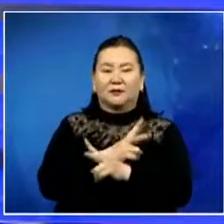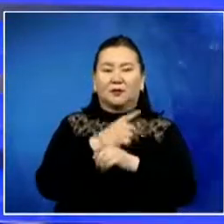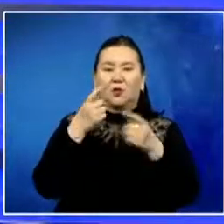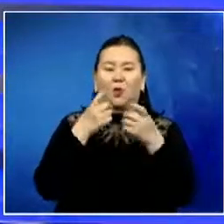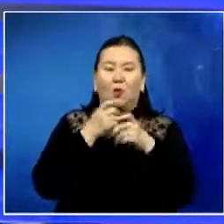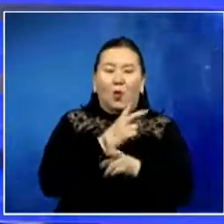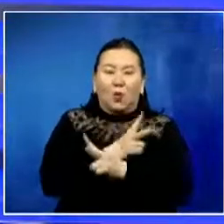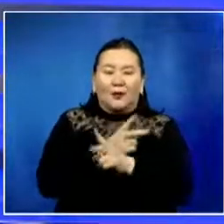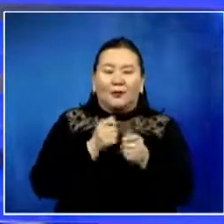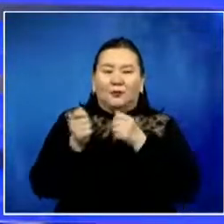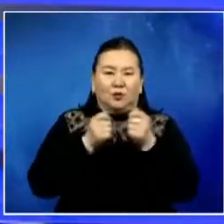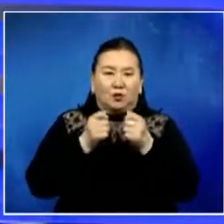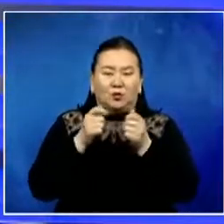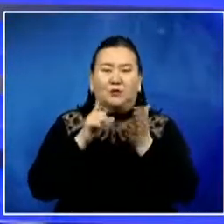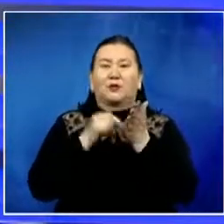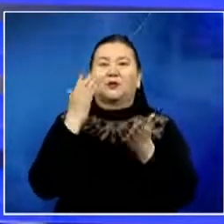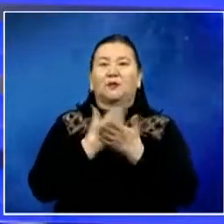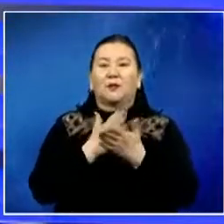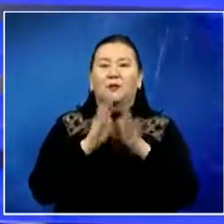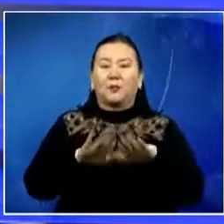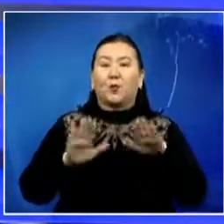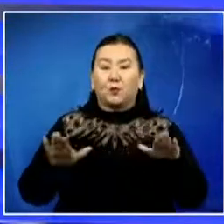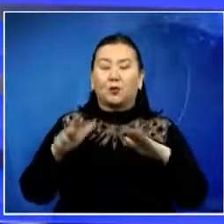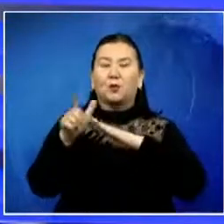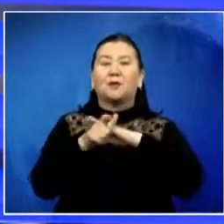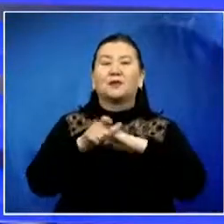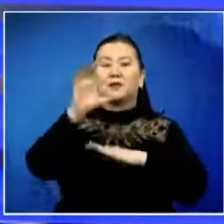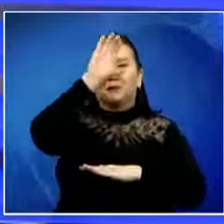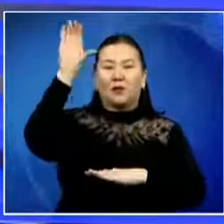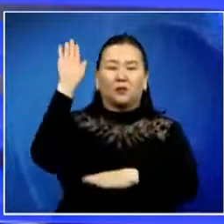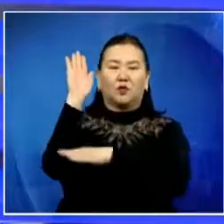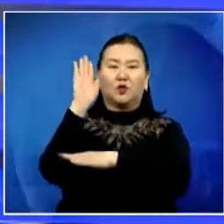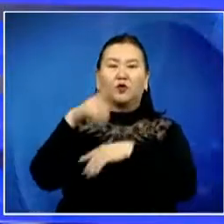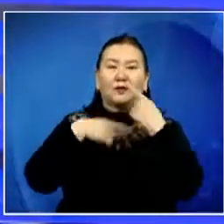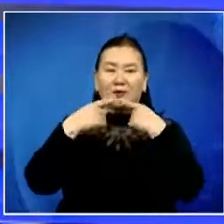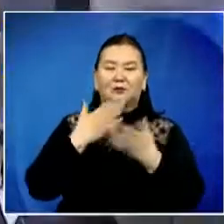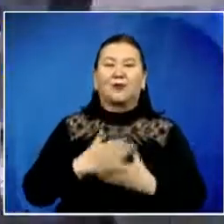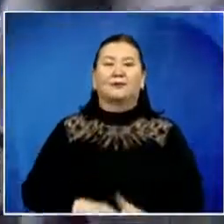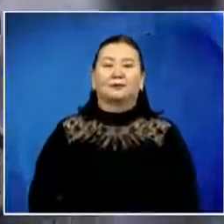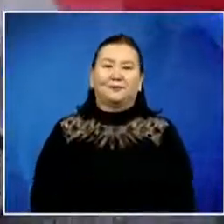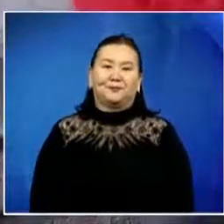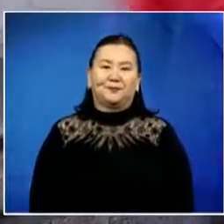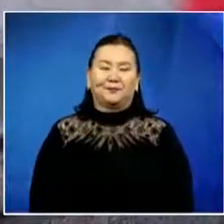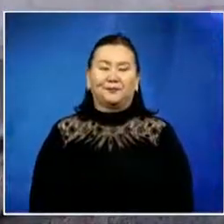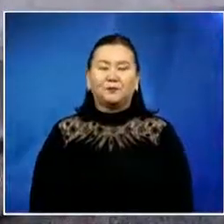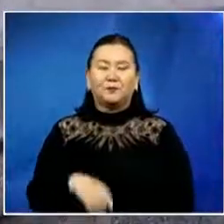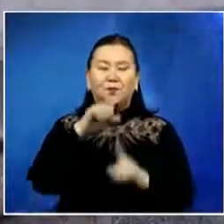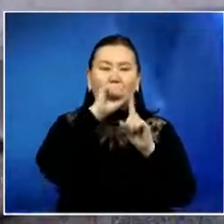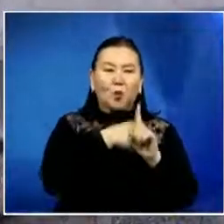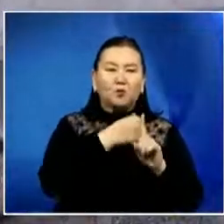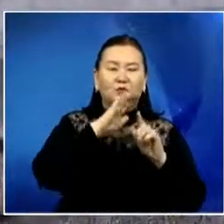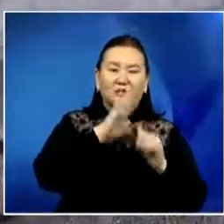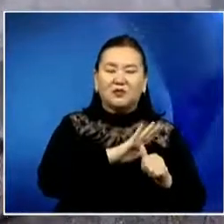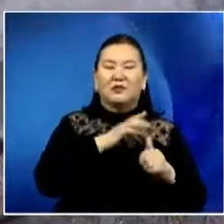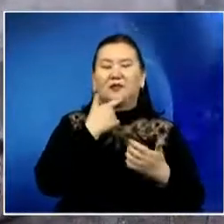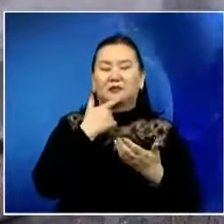өгөх зайлшгүй шаардлага бий болоод байгааг хүүхдүүд болоод мэрэгжлийн байгууллагын төлөөлөл хэлж байна. Хүчирхийлэл эсрэг үндэсний төвд